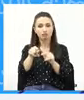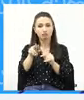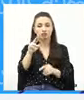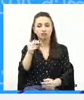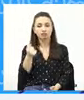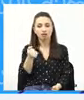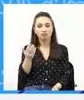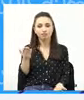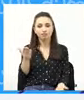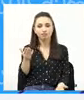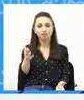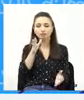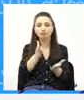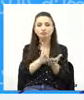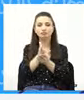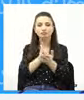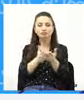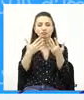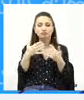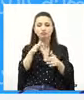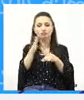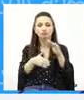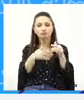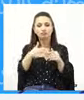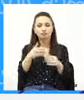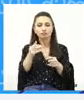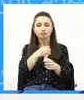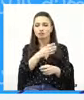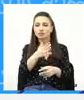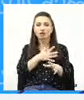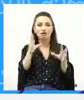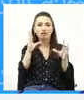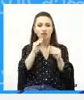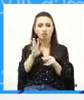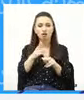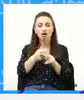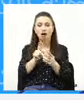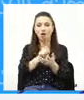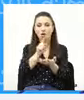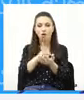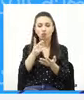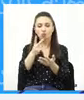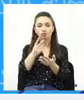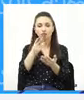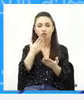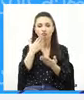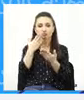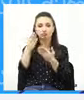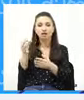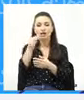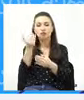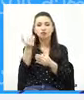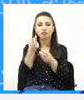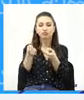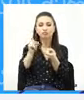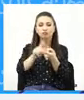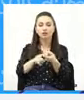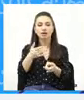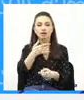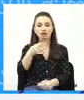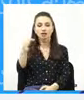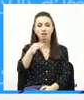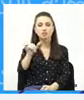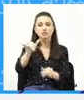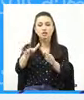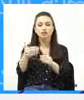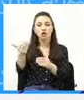და წლებია, უკვე ათეული წლებია ვერ ახერხებს დაკანონებას, აუცილებლად უნდა მიმართოთ იმ რაიონისვე გამგეობას,